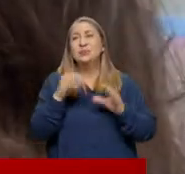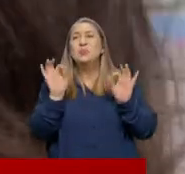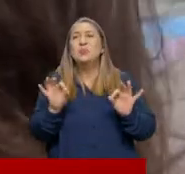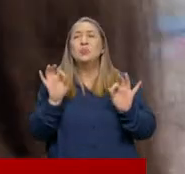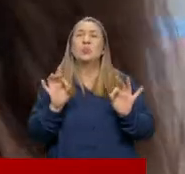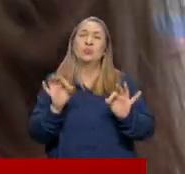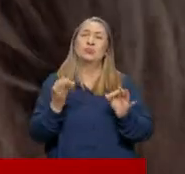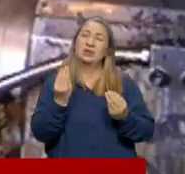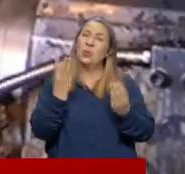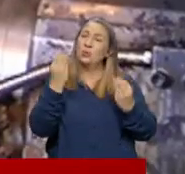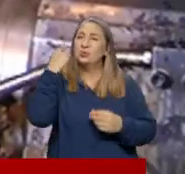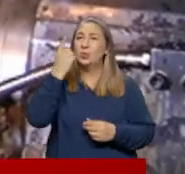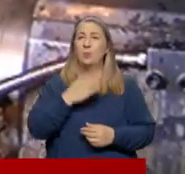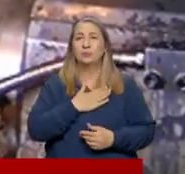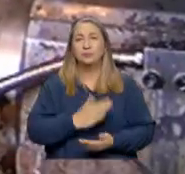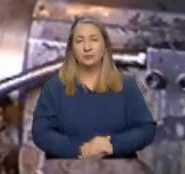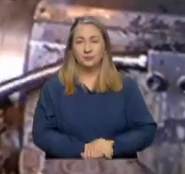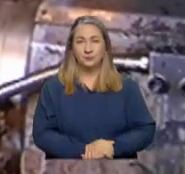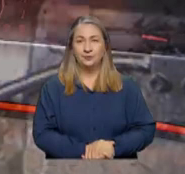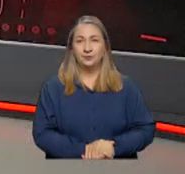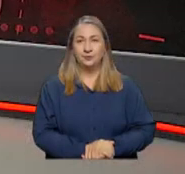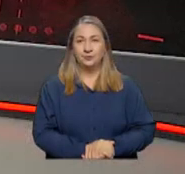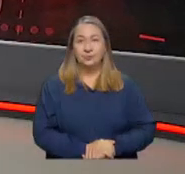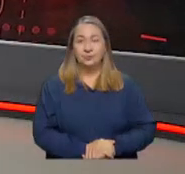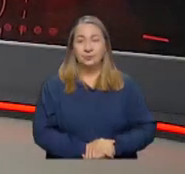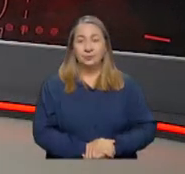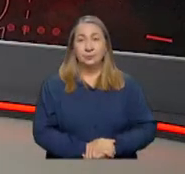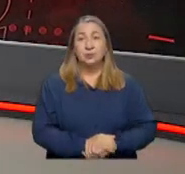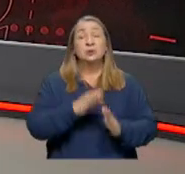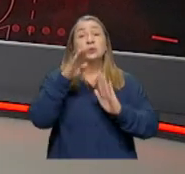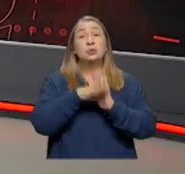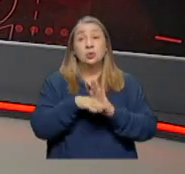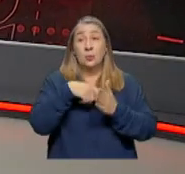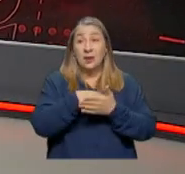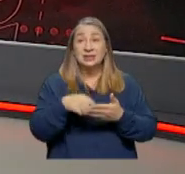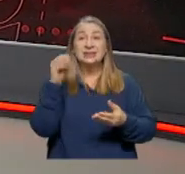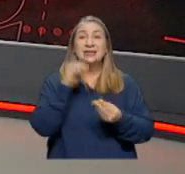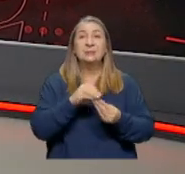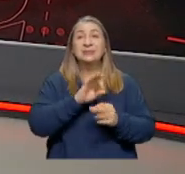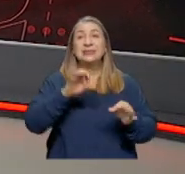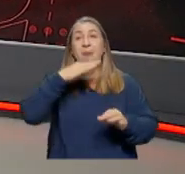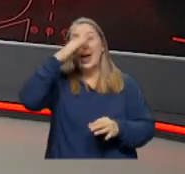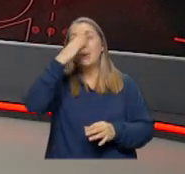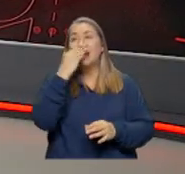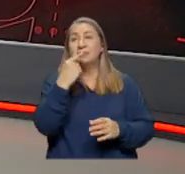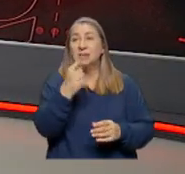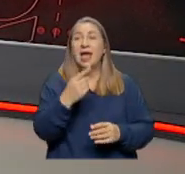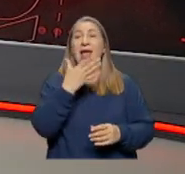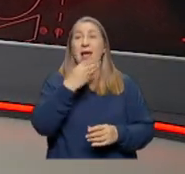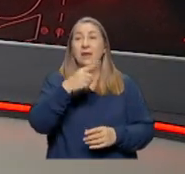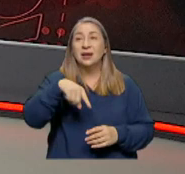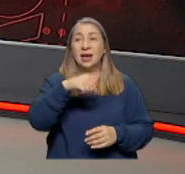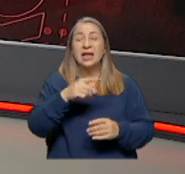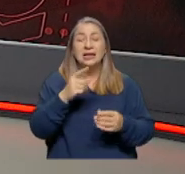için bütün meslek kursları şey oldu diye düşündüm çok düşük maaş zamsız bayram ikramiyesi derken